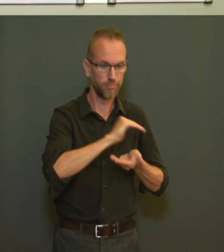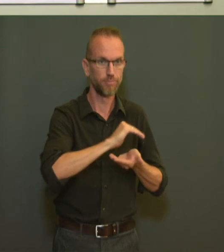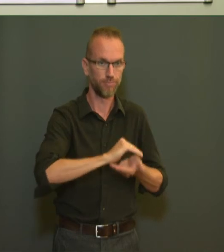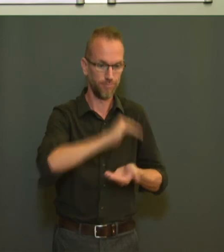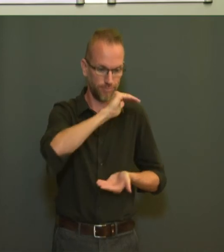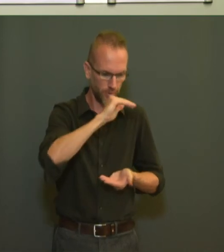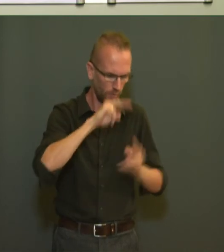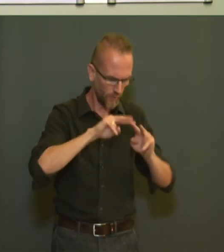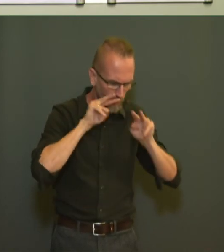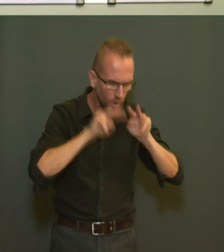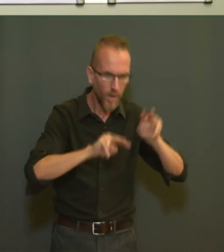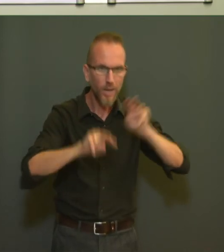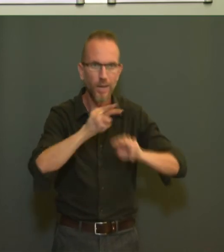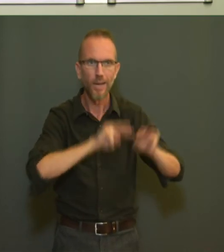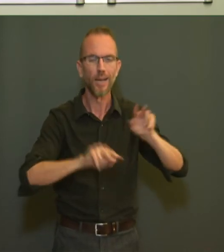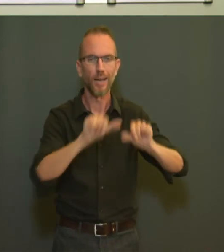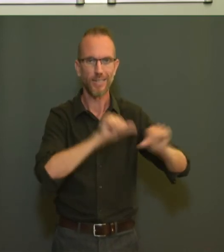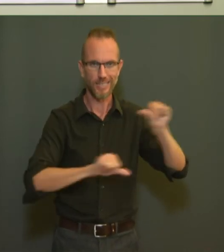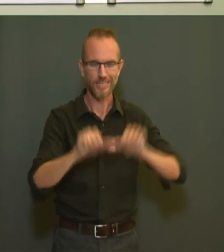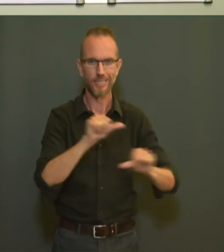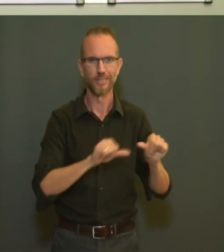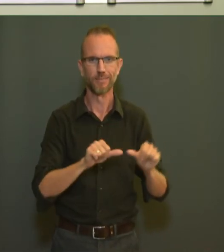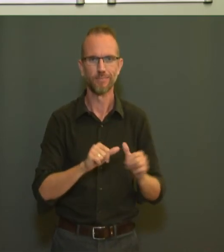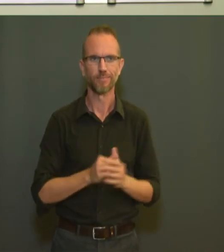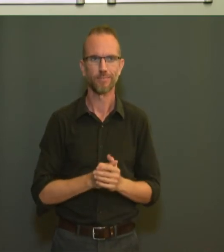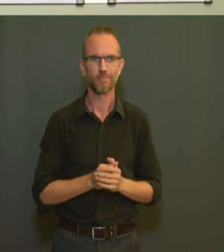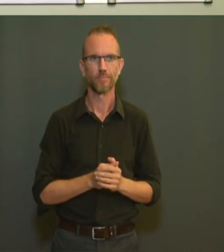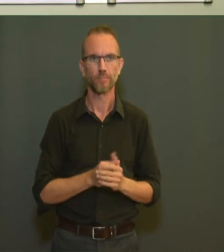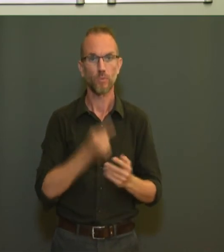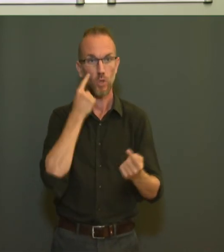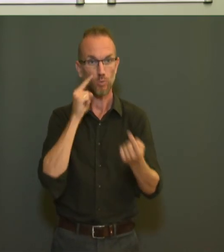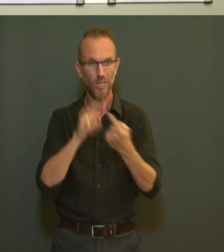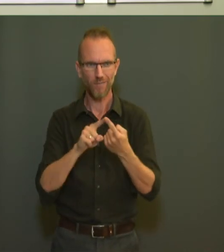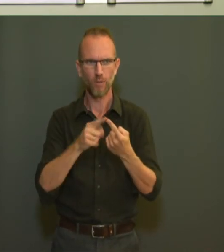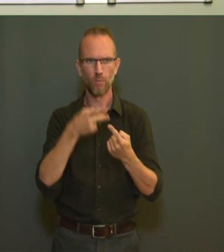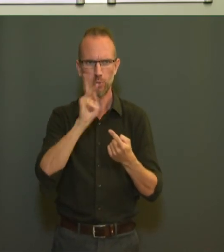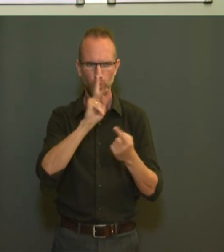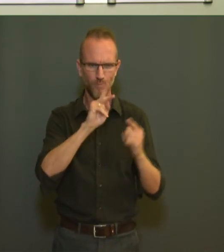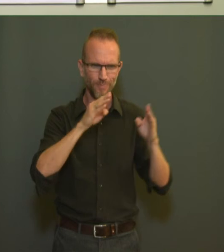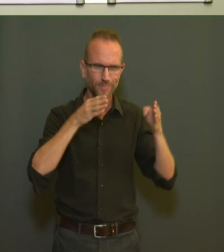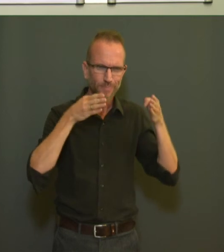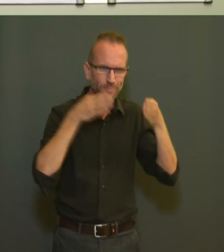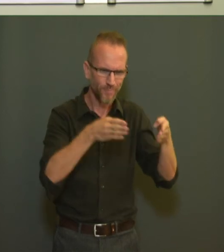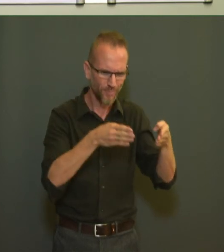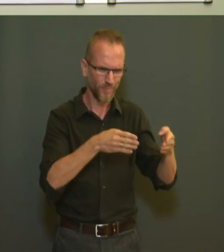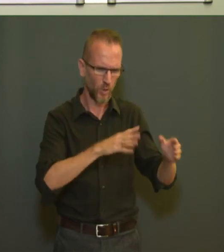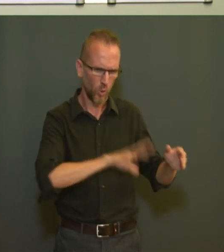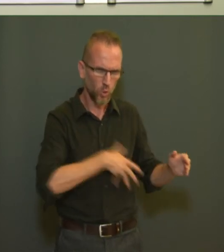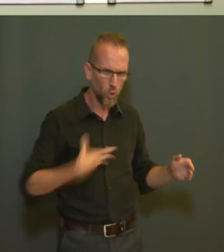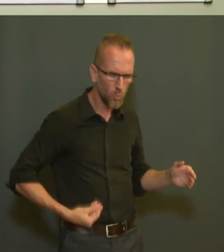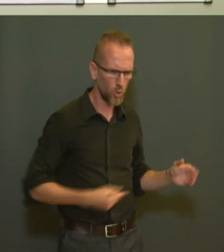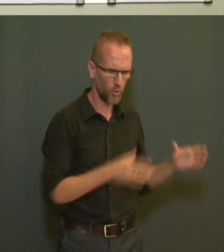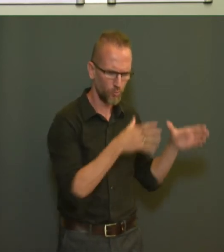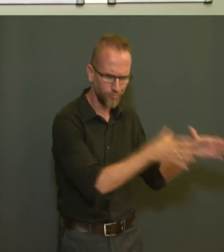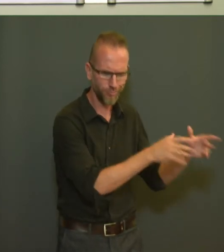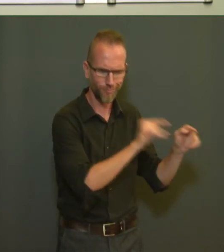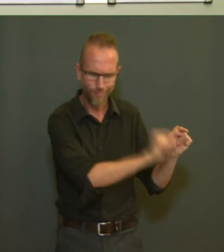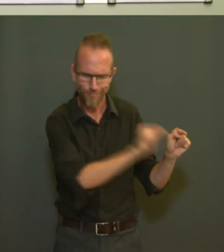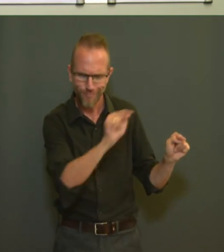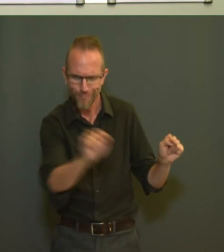à affiner les choses par rapport au niveau provincial. Et il est clair que sur le plan très local